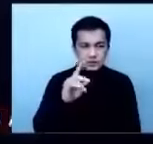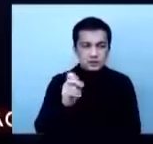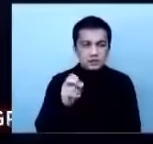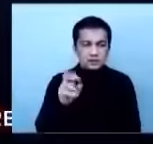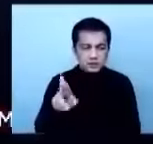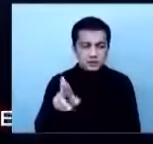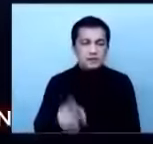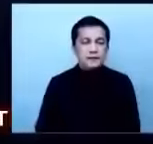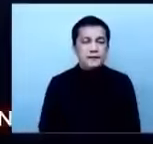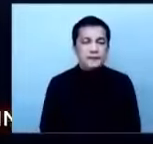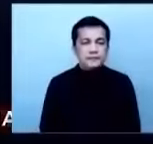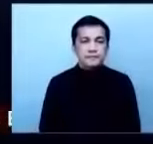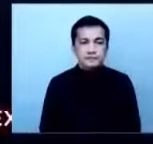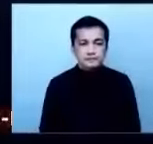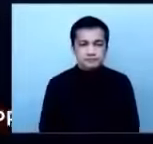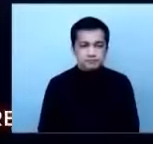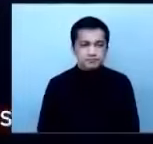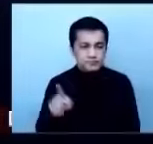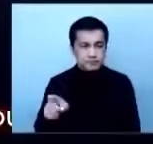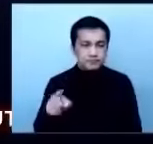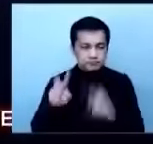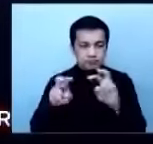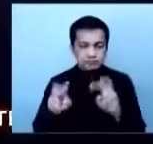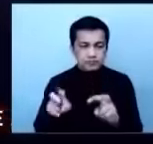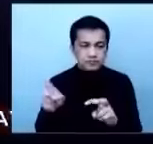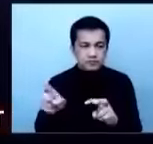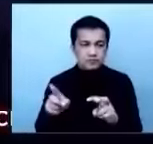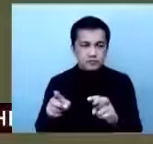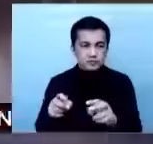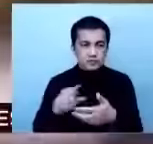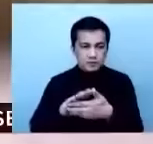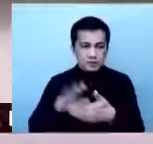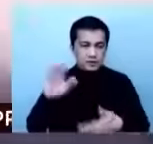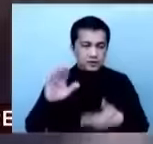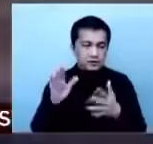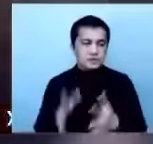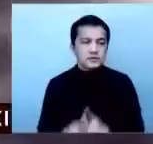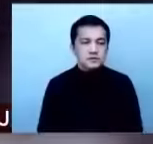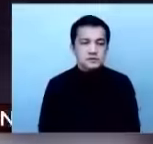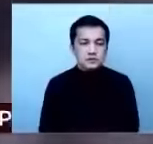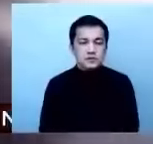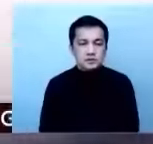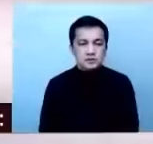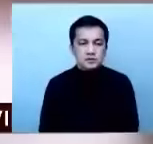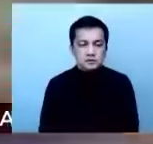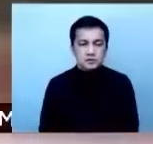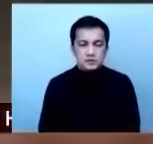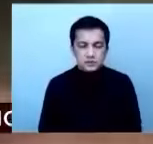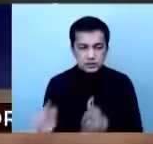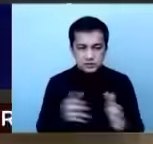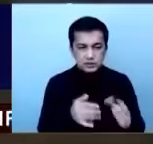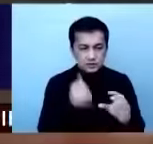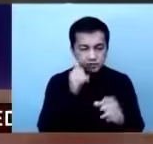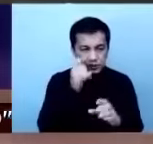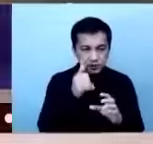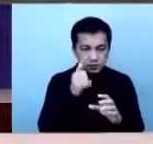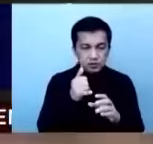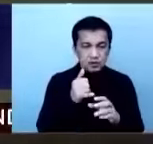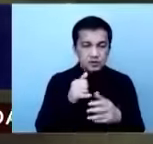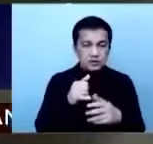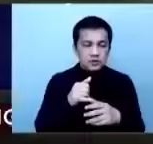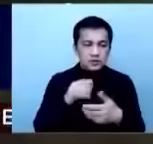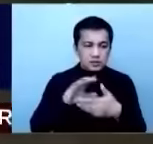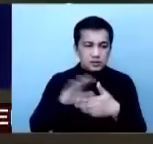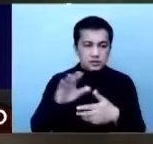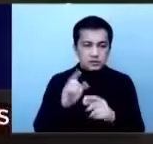Natural Resources at iimbestigahan na raw nila ang mga vlogger. Pero sa isang video na ito umano ng vlogger, nakausap na